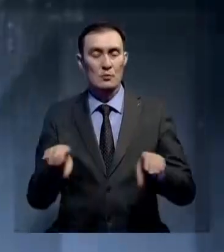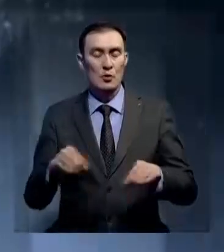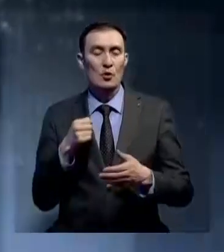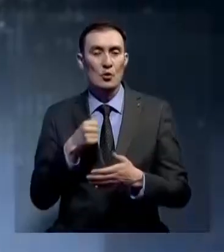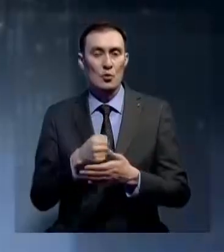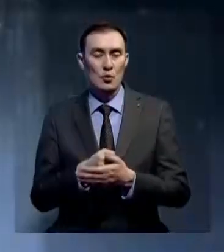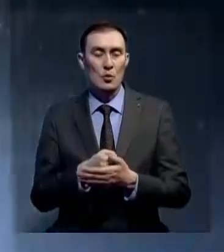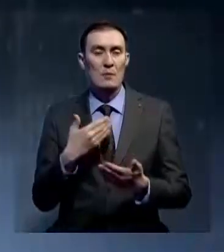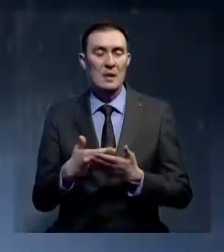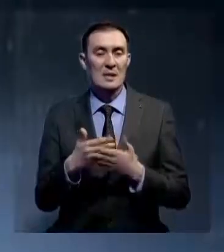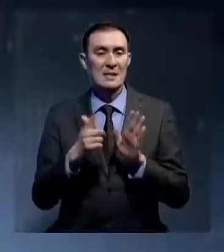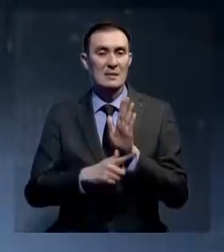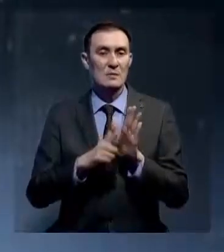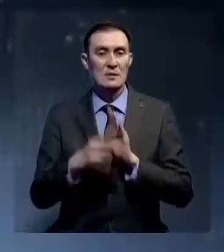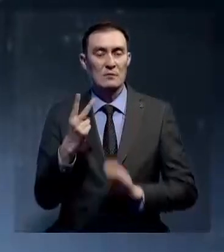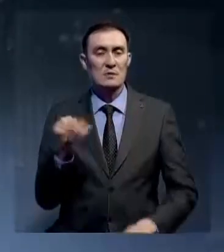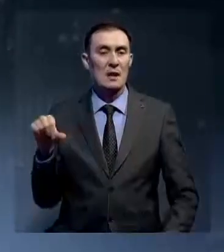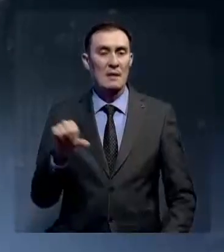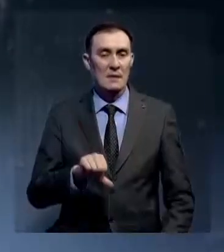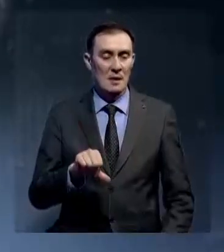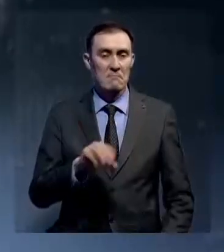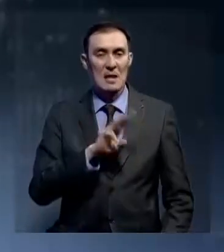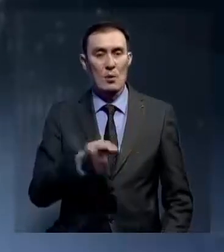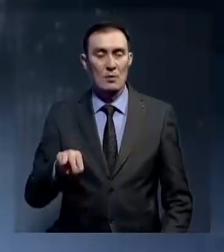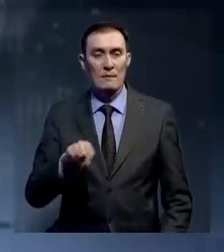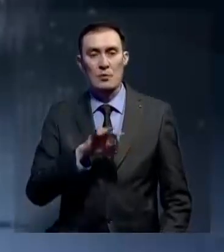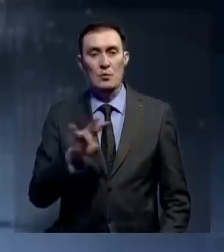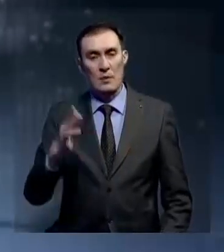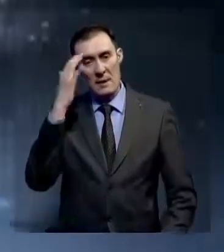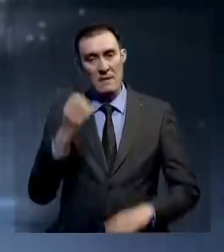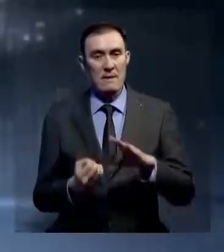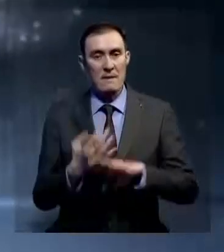довести до порядка 72,5 миллионов тонн нефти в год.